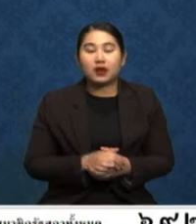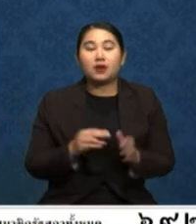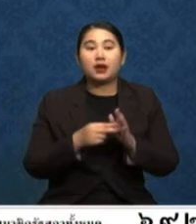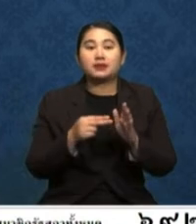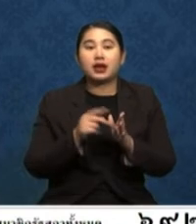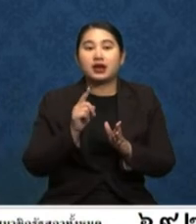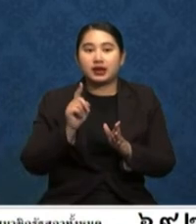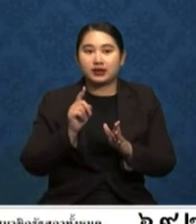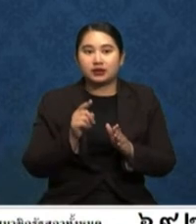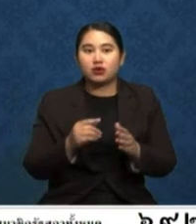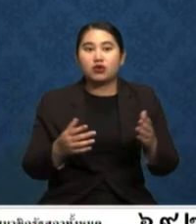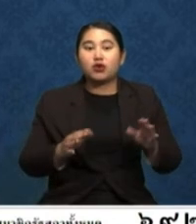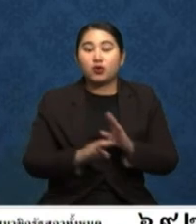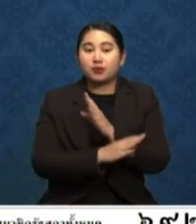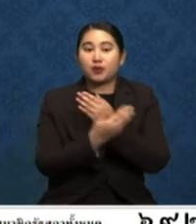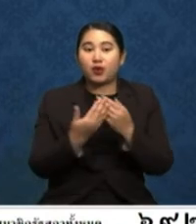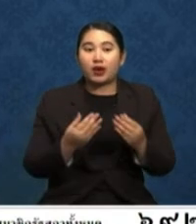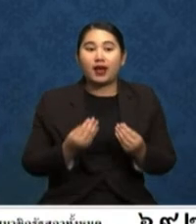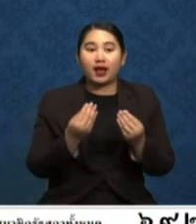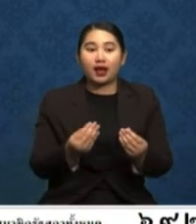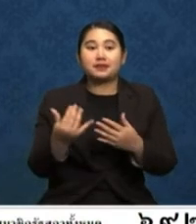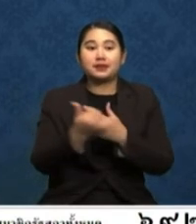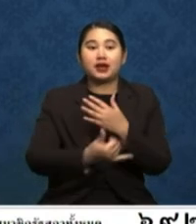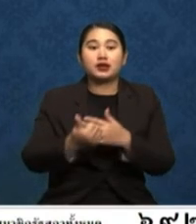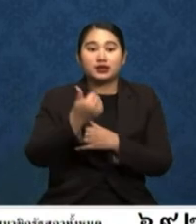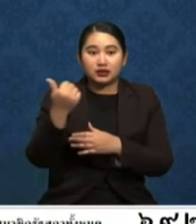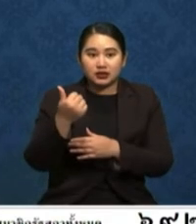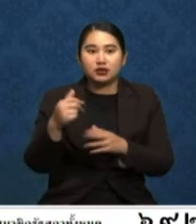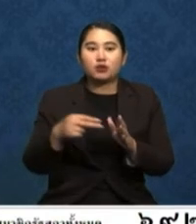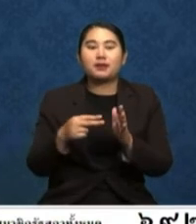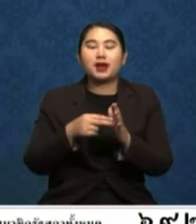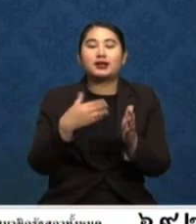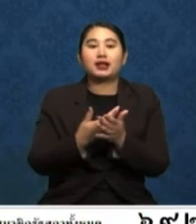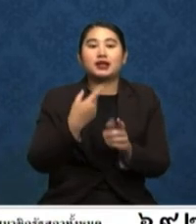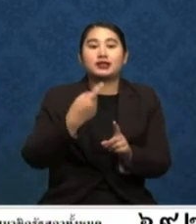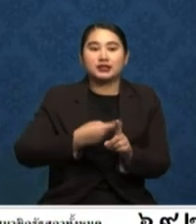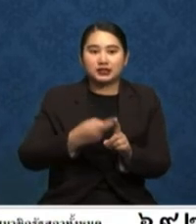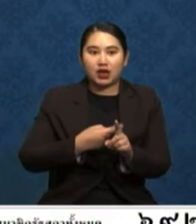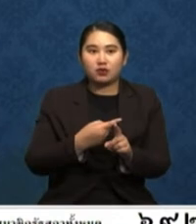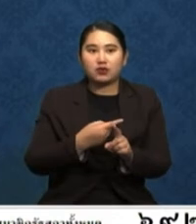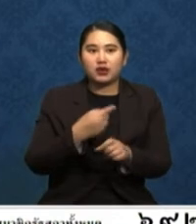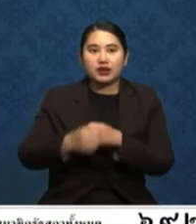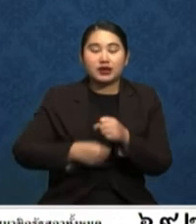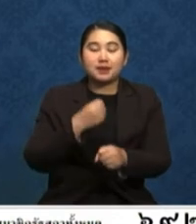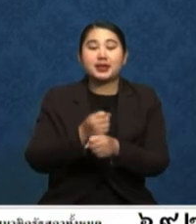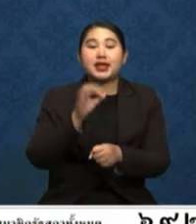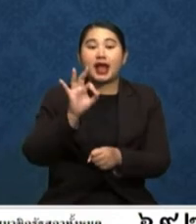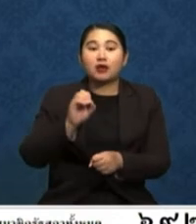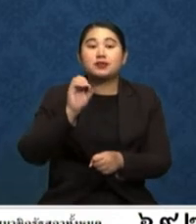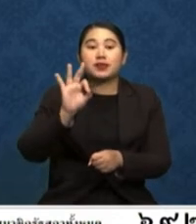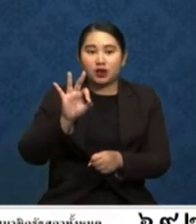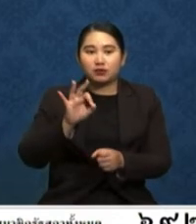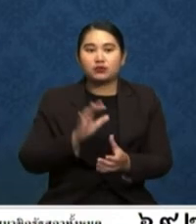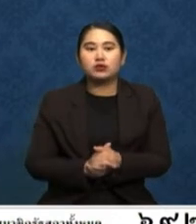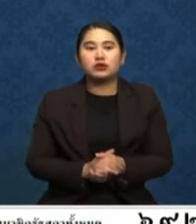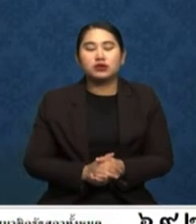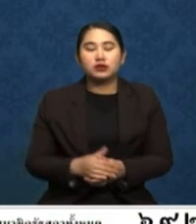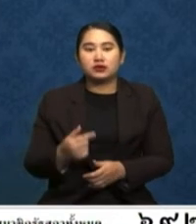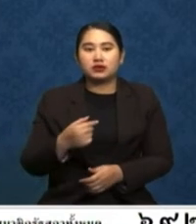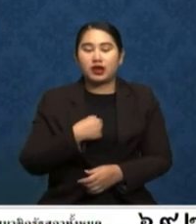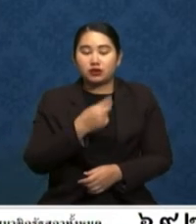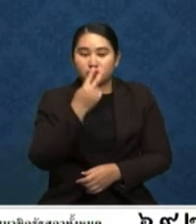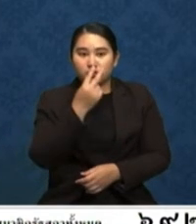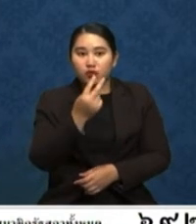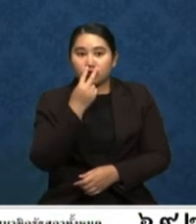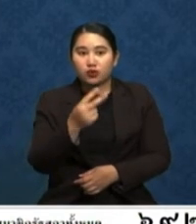สู่การที่เปิดโอกาสให้ต่างชาติเข้ามาเช่าที่ดินถึง 99ปีท่านประธานดิฉันเนี่ยไปลง